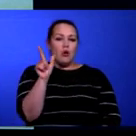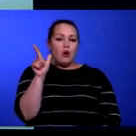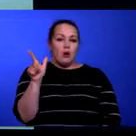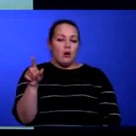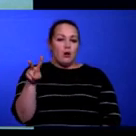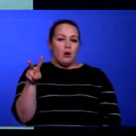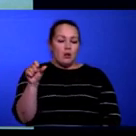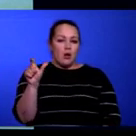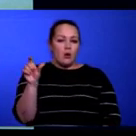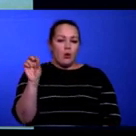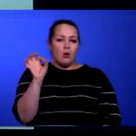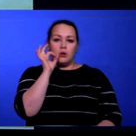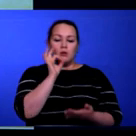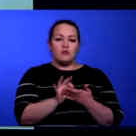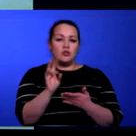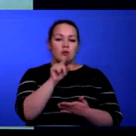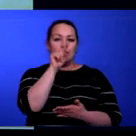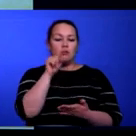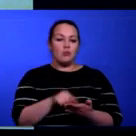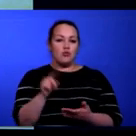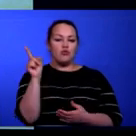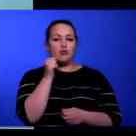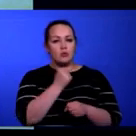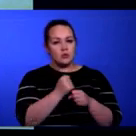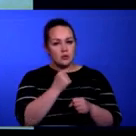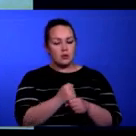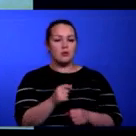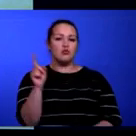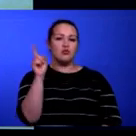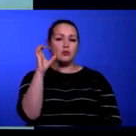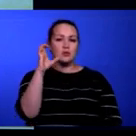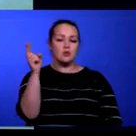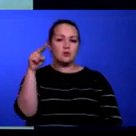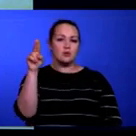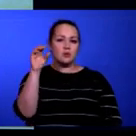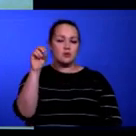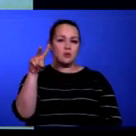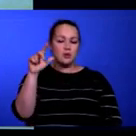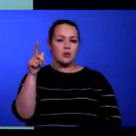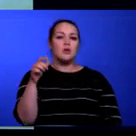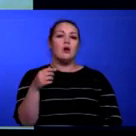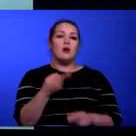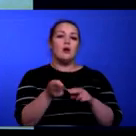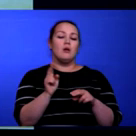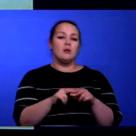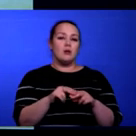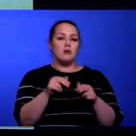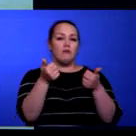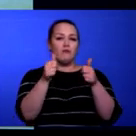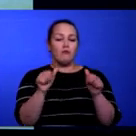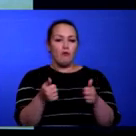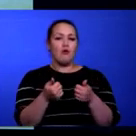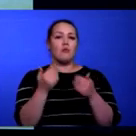отвечает на вопрос что делать что сделать это глаголы в неопределенной форме